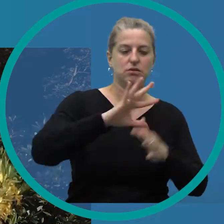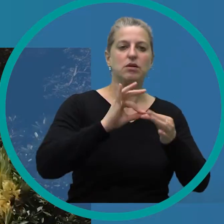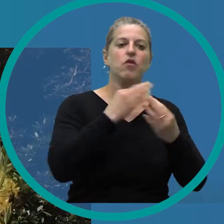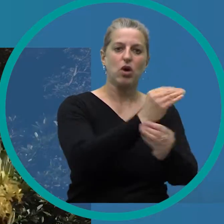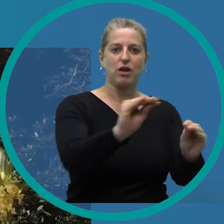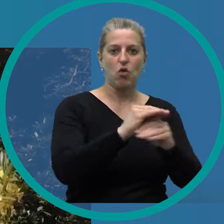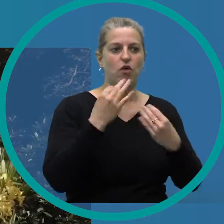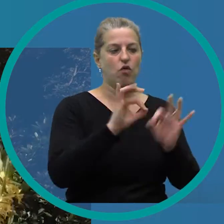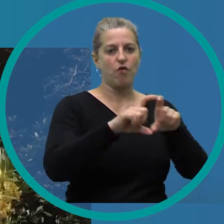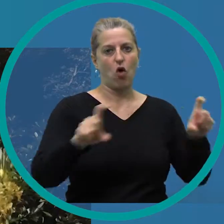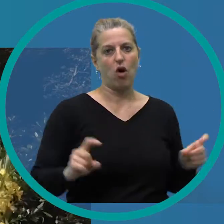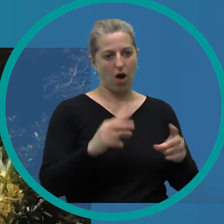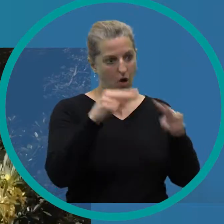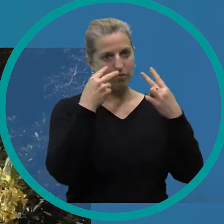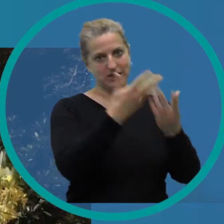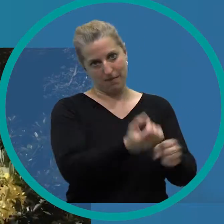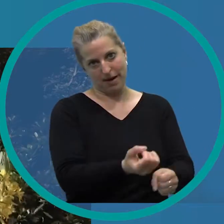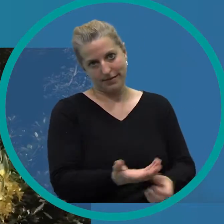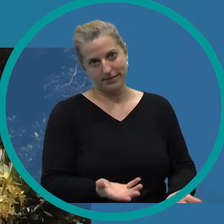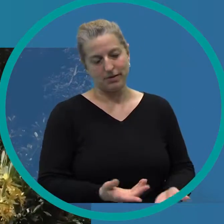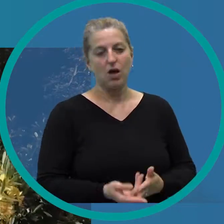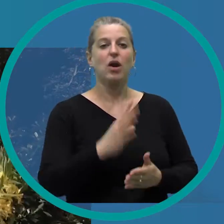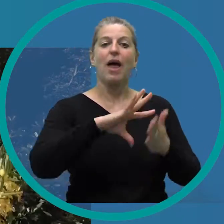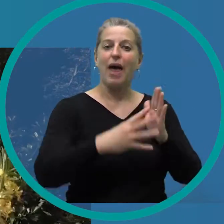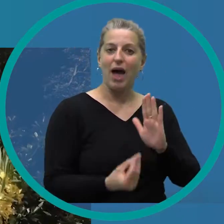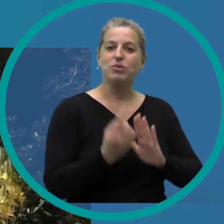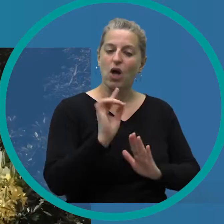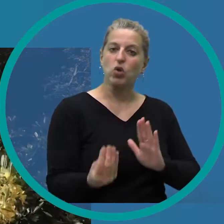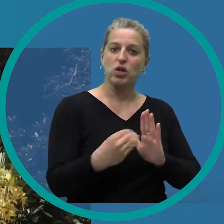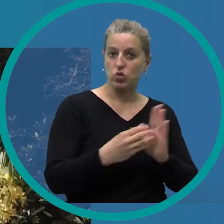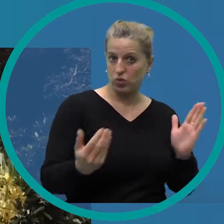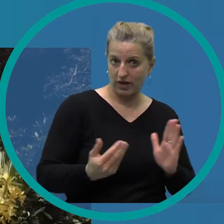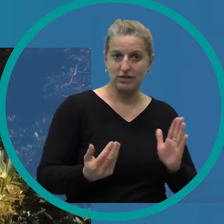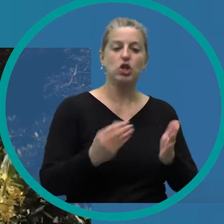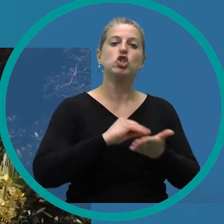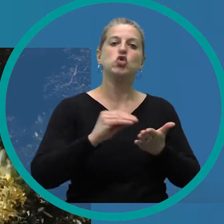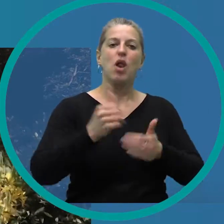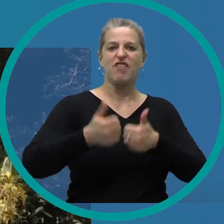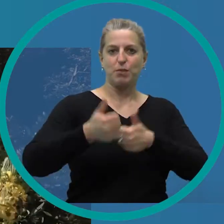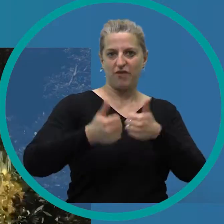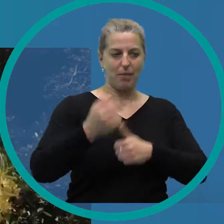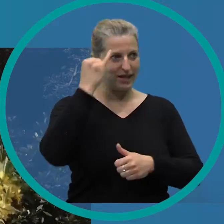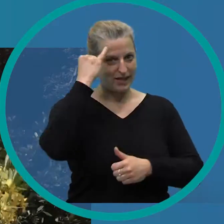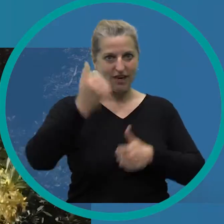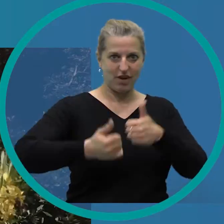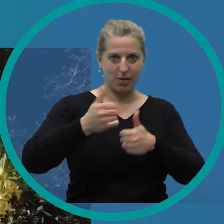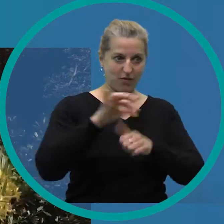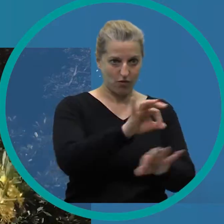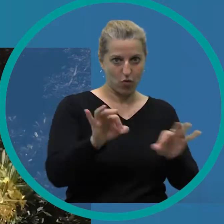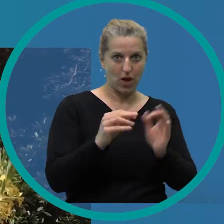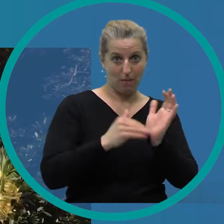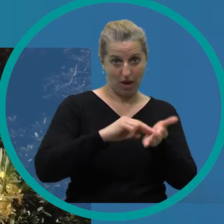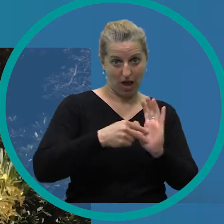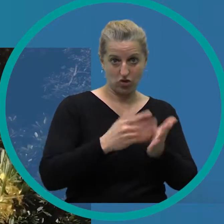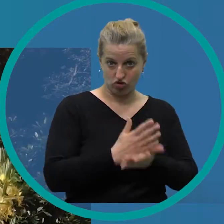Thema in dieser gesamten Woche aufmerksam zu machen. Außerdem haben wir im Herbst noch darüber hinaus einen Schulwettbewerb, einen Ideenwettbewerb für Schulen